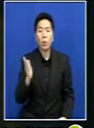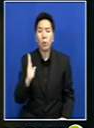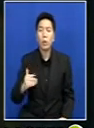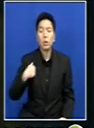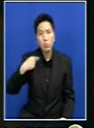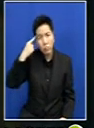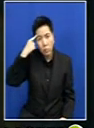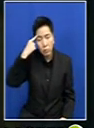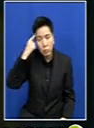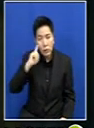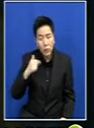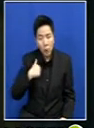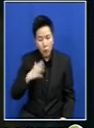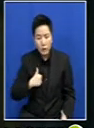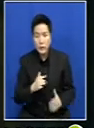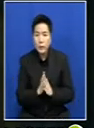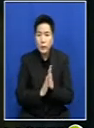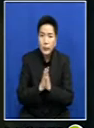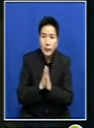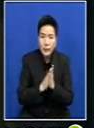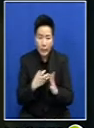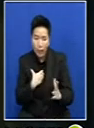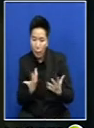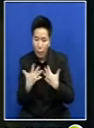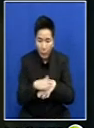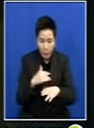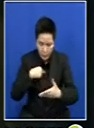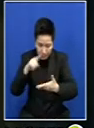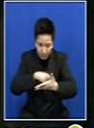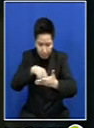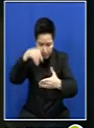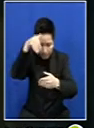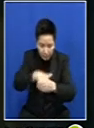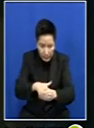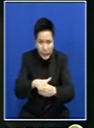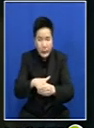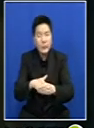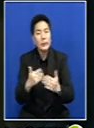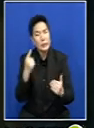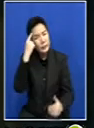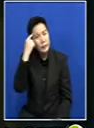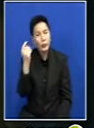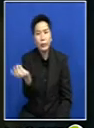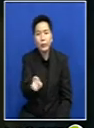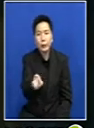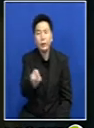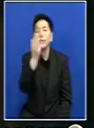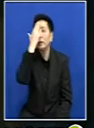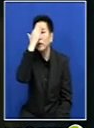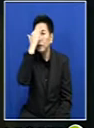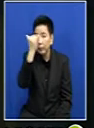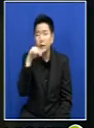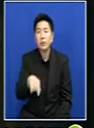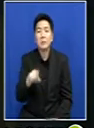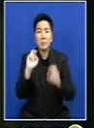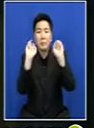ะมีความกระตือรือร้นในการมีส่วนร่วมกับการทำประชามติในครั้งนี้เนี่ยคงน้อยมากแต่ว่า